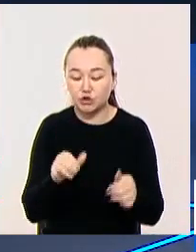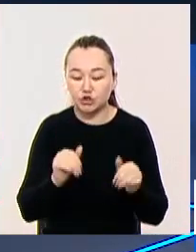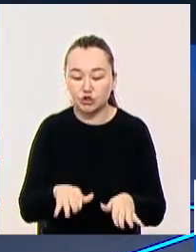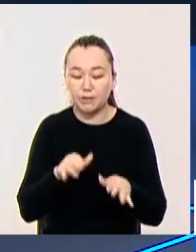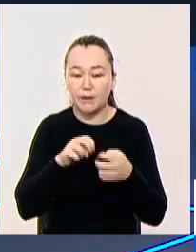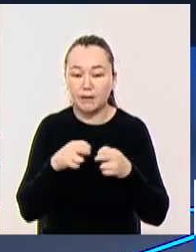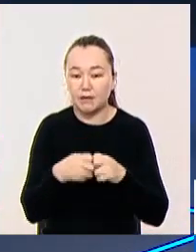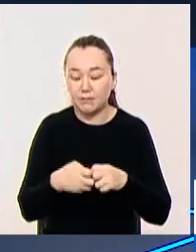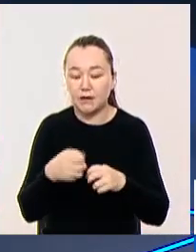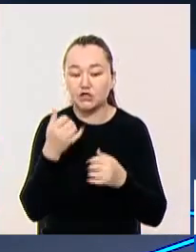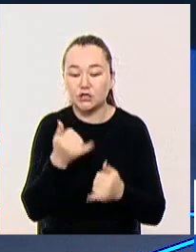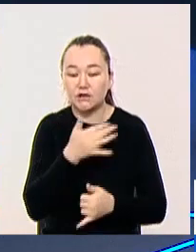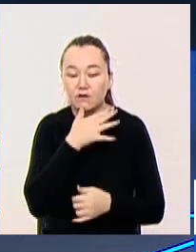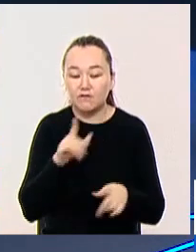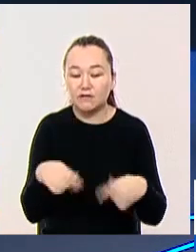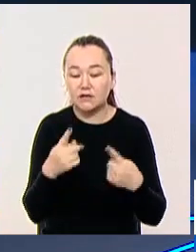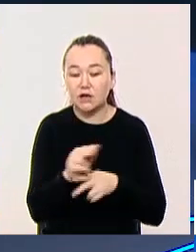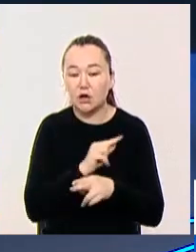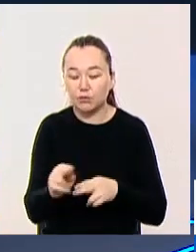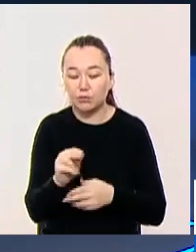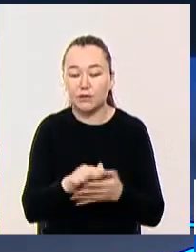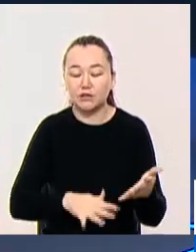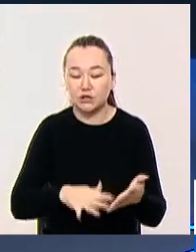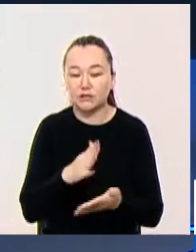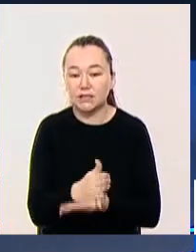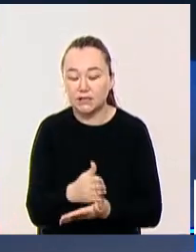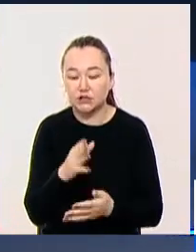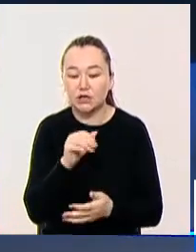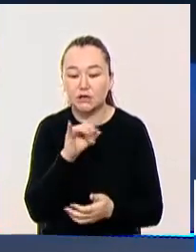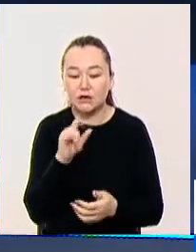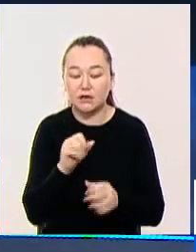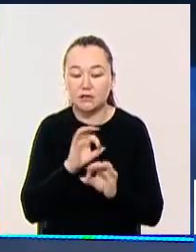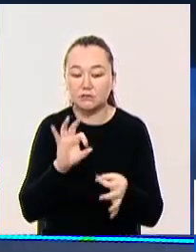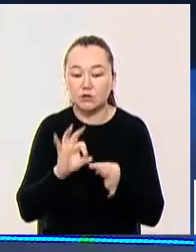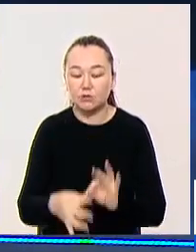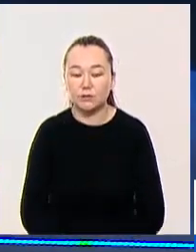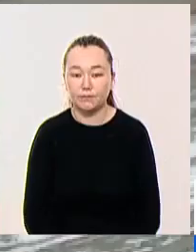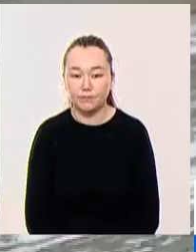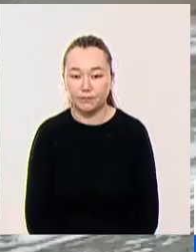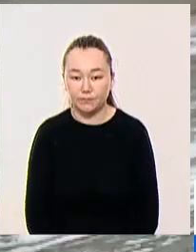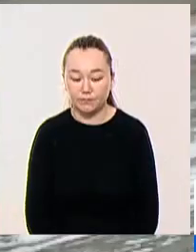проблемы. Тем временем восстановительные работы продолжаются. Жанара Сулханова расскажет подробнее.